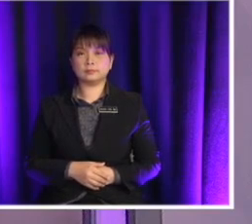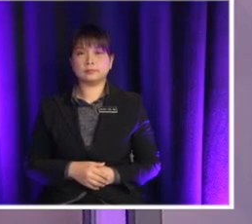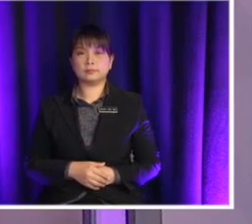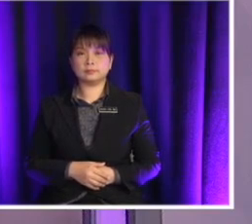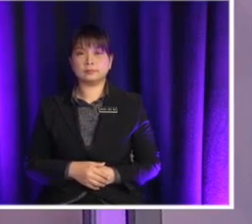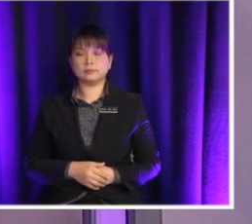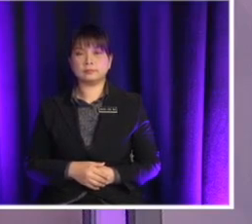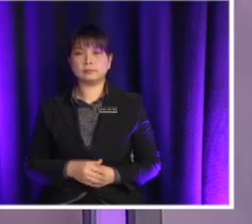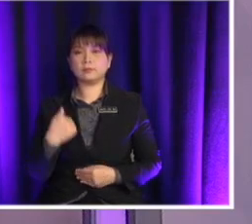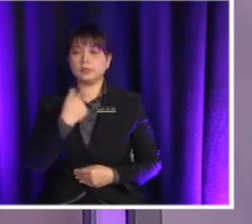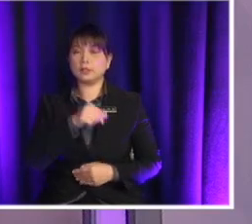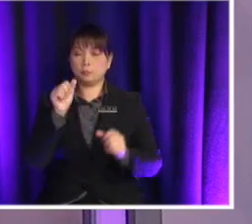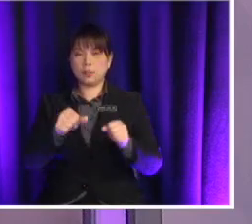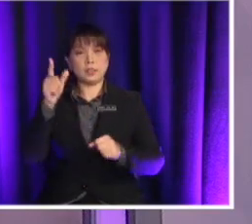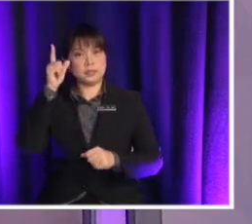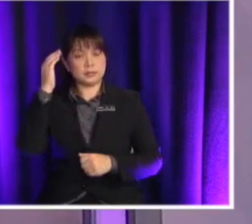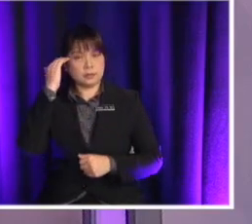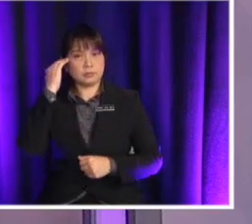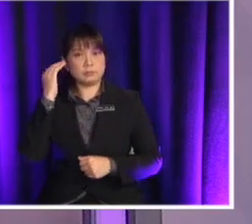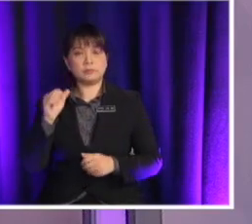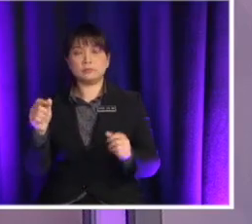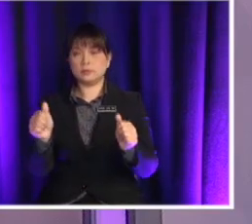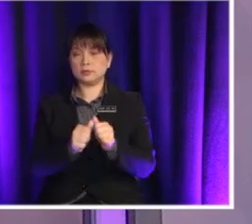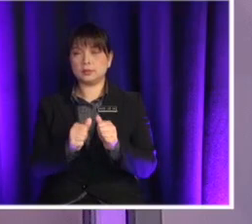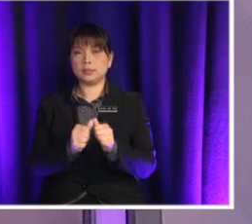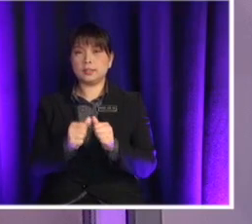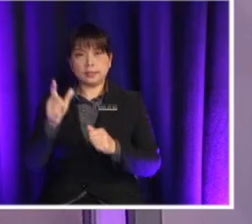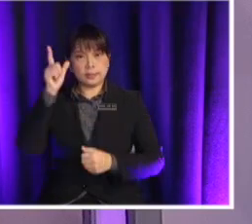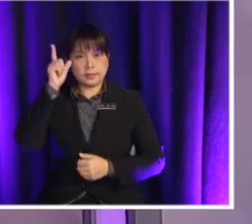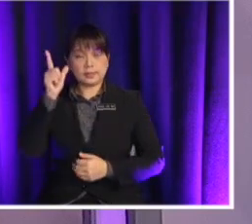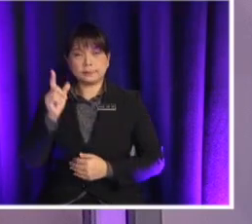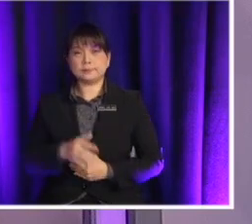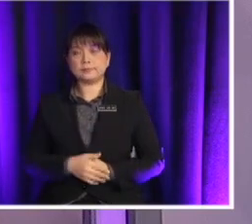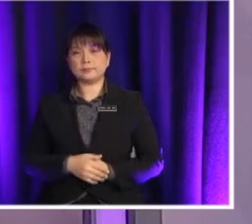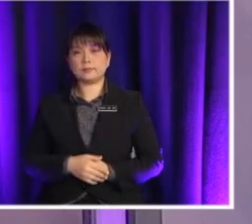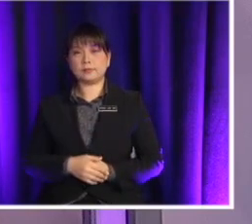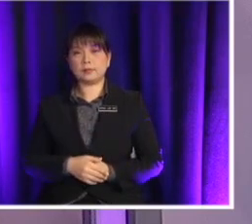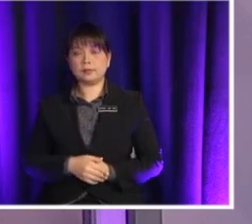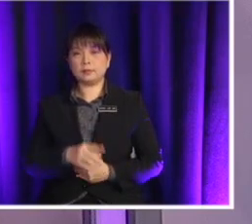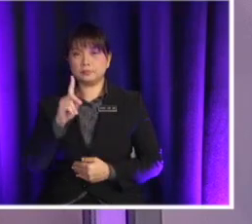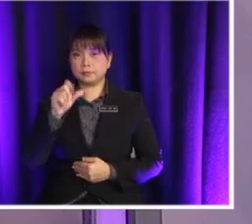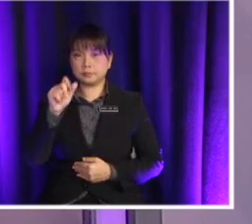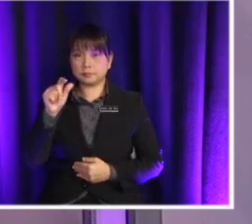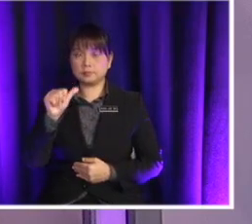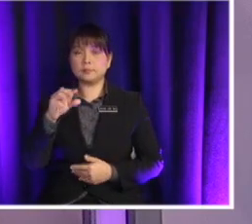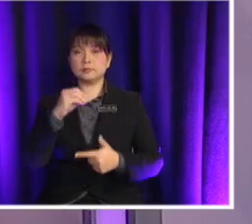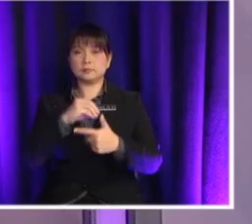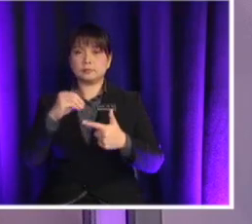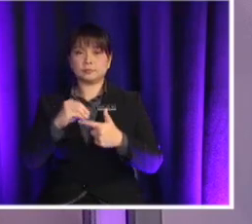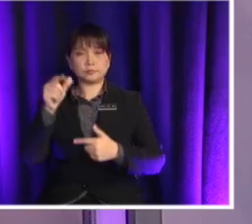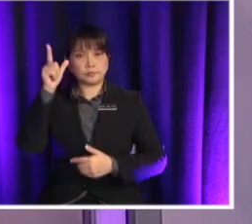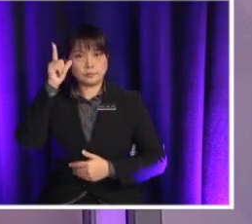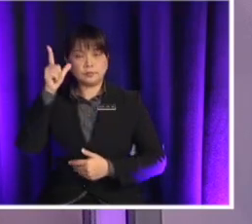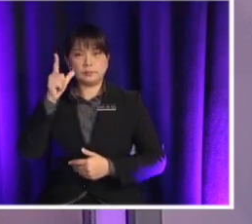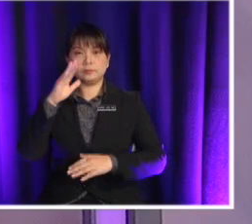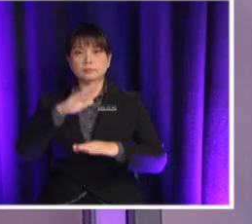pada transistor tu melalui buku semikonduktor, ataupun kita boleh lihat terus pada laman